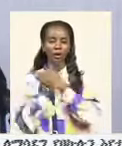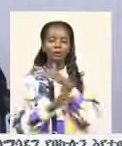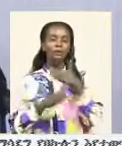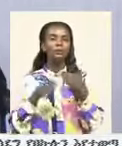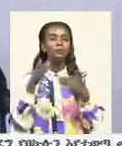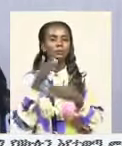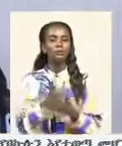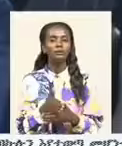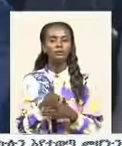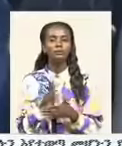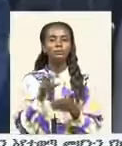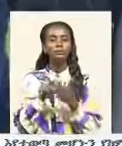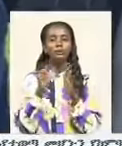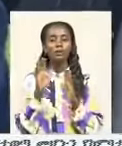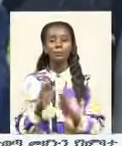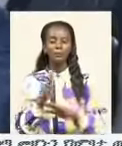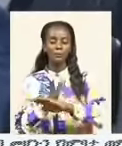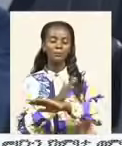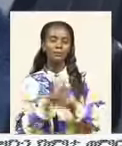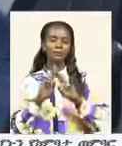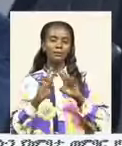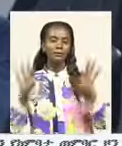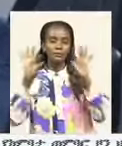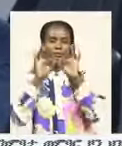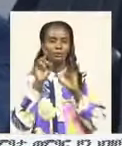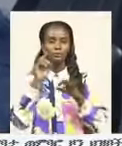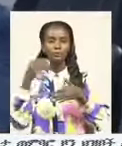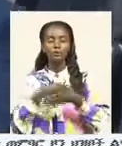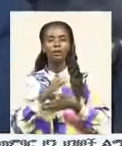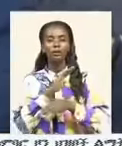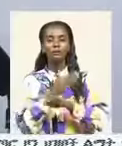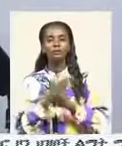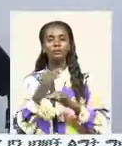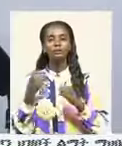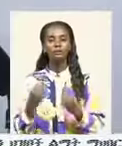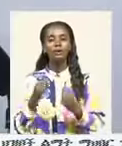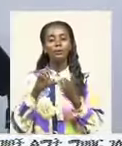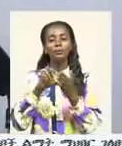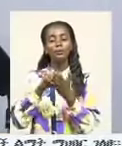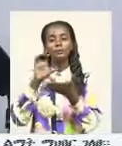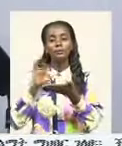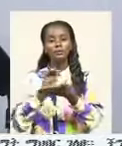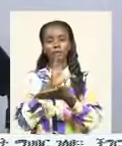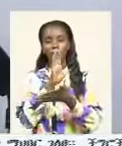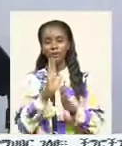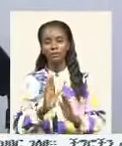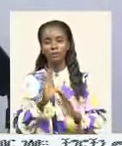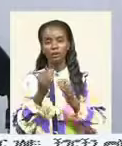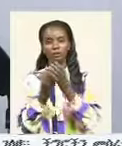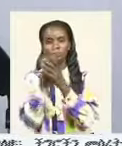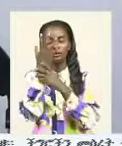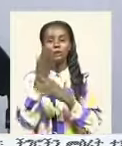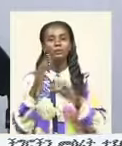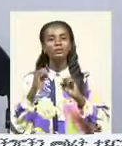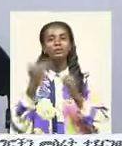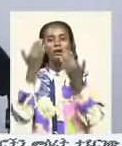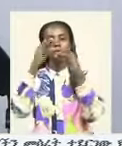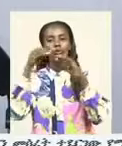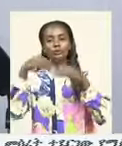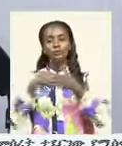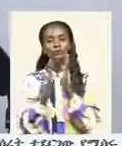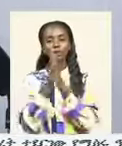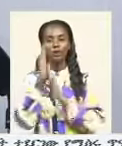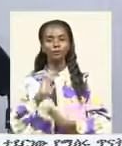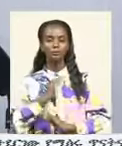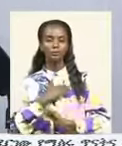ለመገንባት ምርታማነትን ማሻሻል እጅግ በጣም አስፈላጊ። የውስጥ አቅማችን አጠናክረን ምርትና ምርታማነታችን አሳድገን በተቻለ መጠን የውስጥ